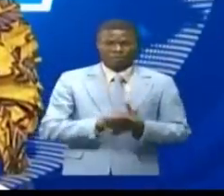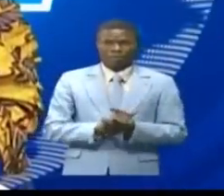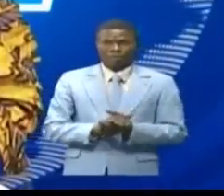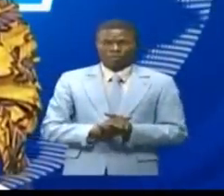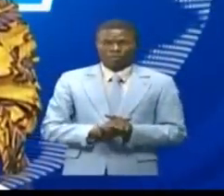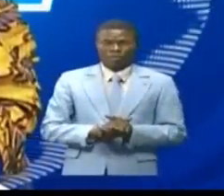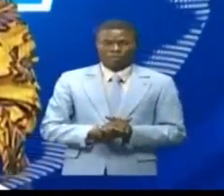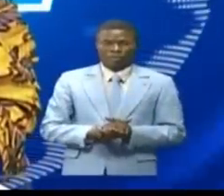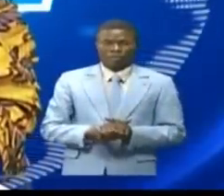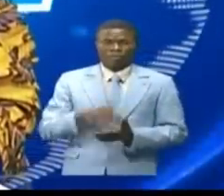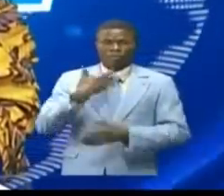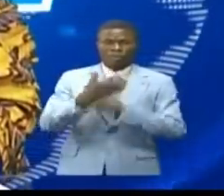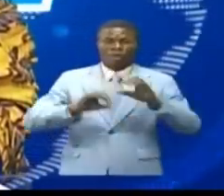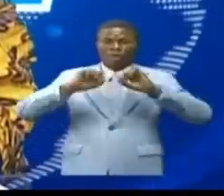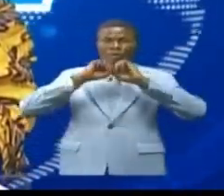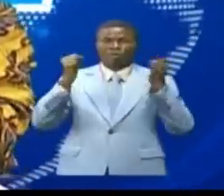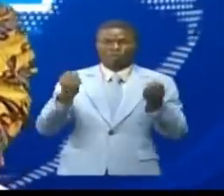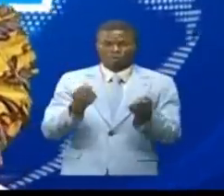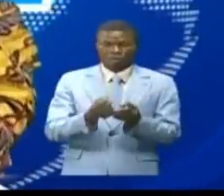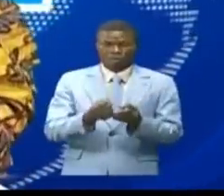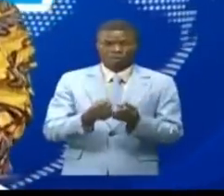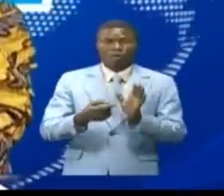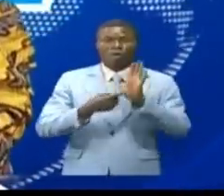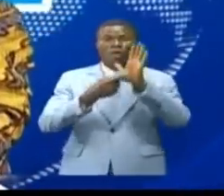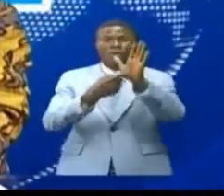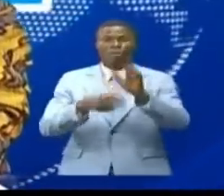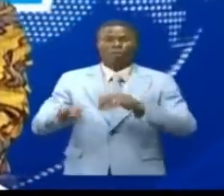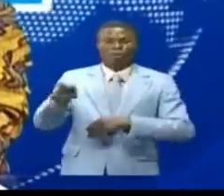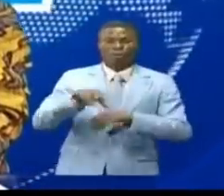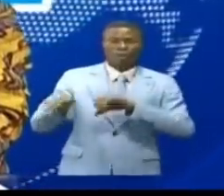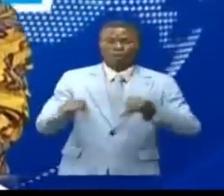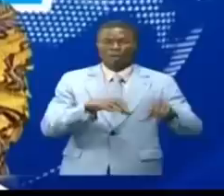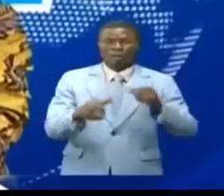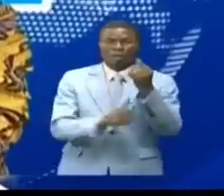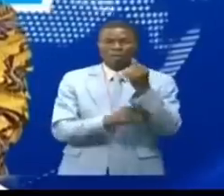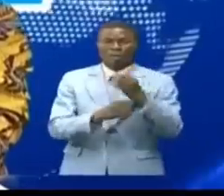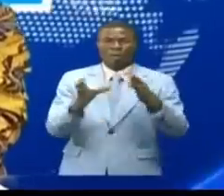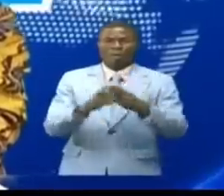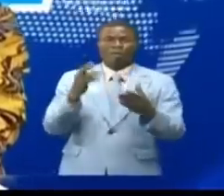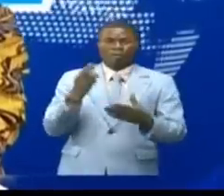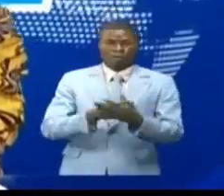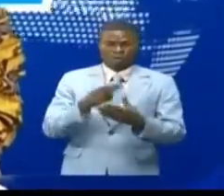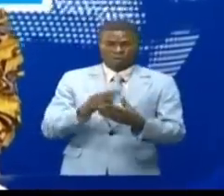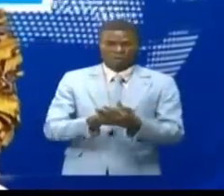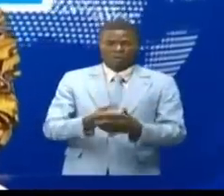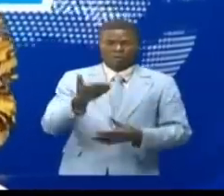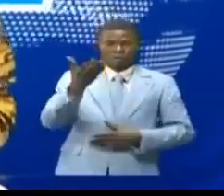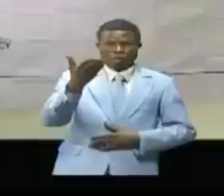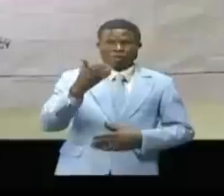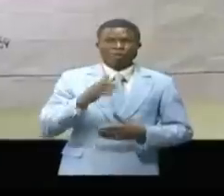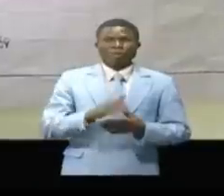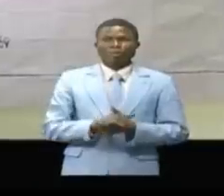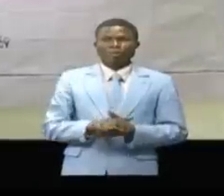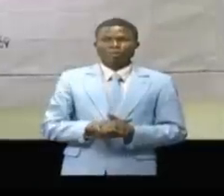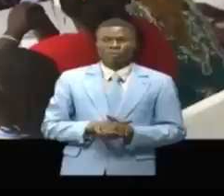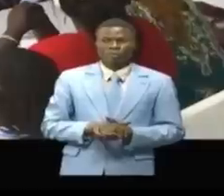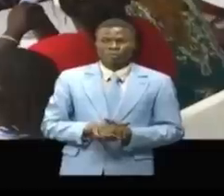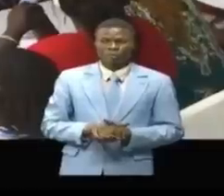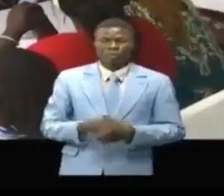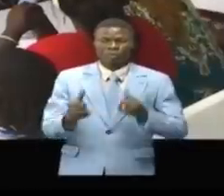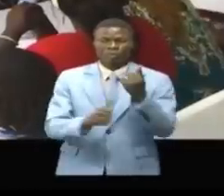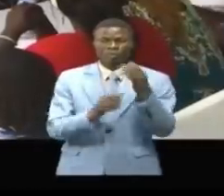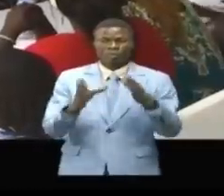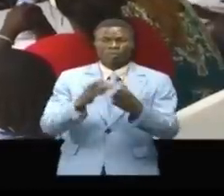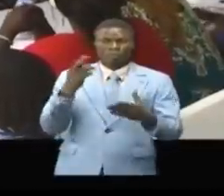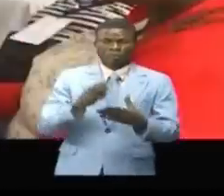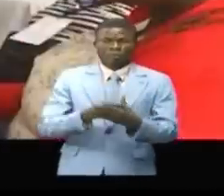À l'affaire sociale, suivez à présent les activités de personnes vivant avec handicap. 100 personnes vivant